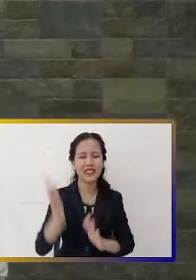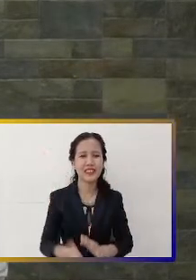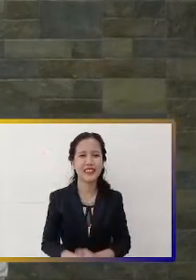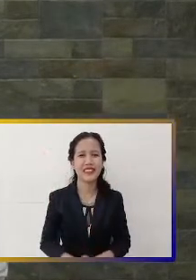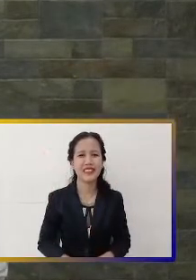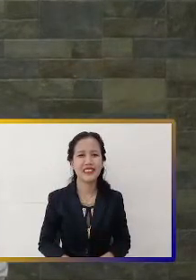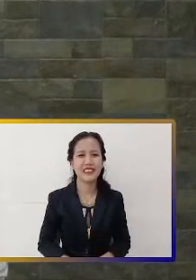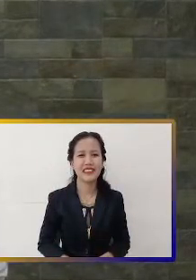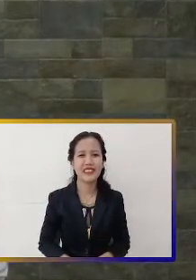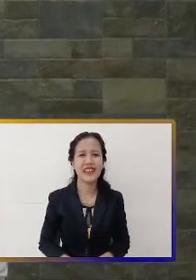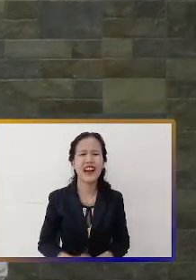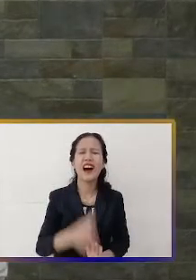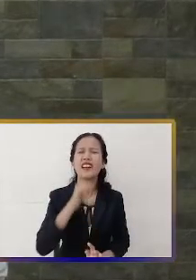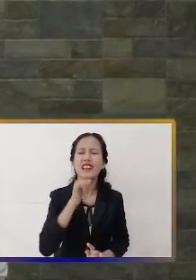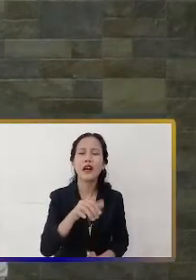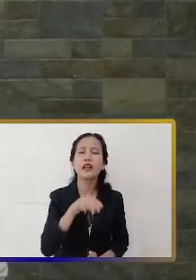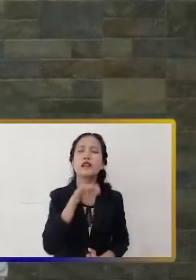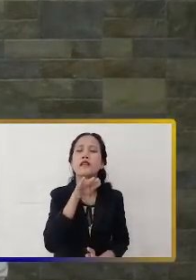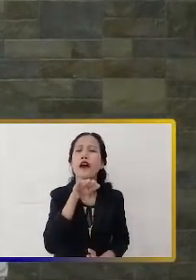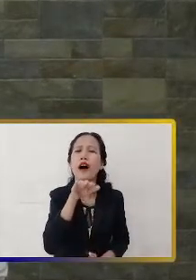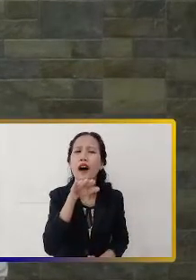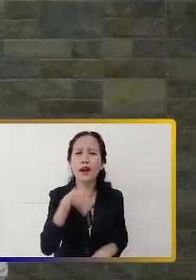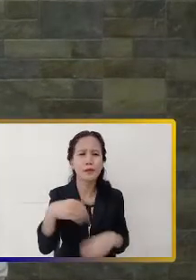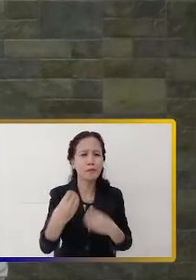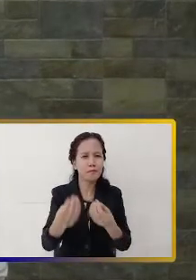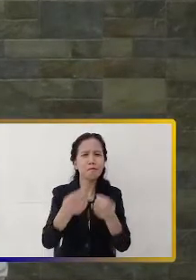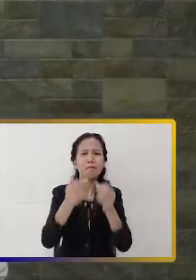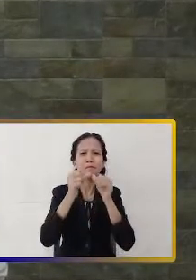Hindi napapagod na magbigay ng freebies.